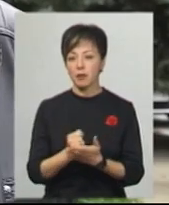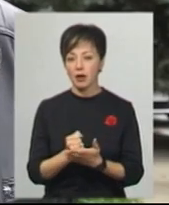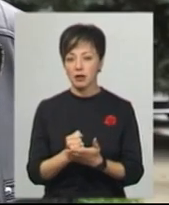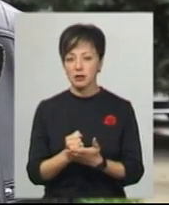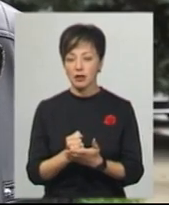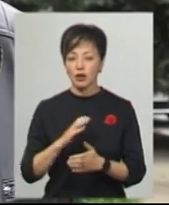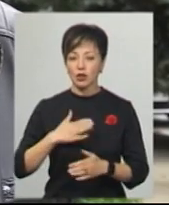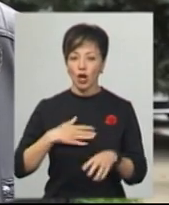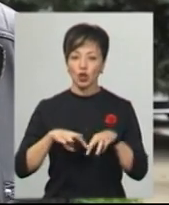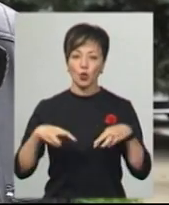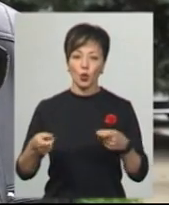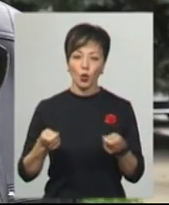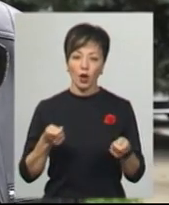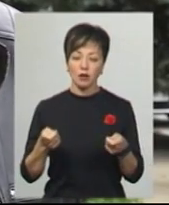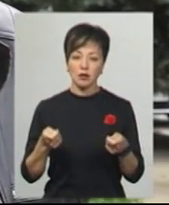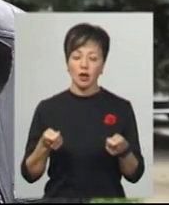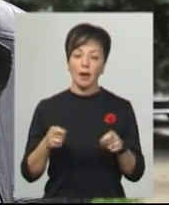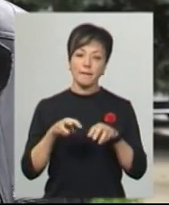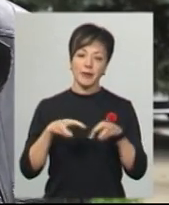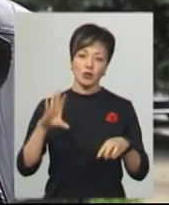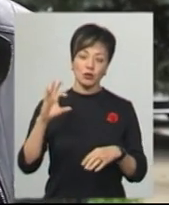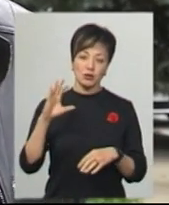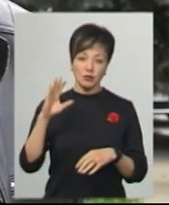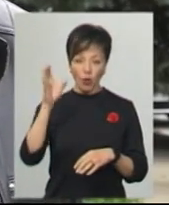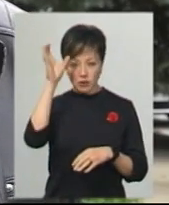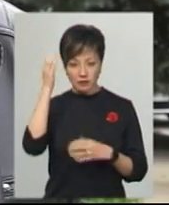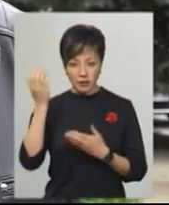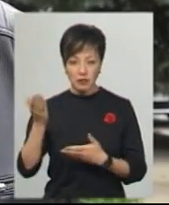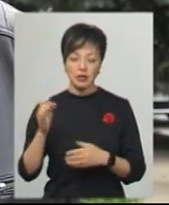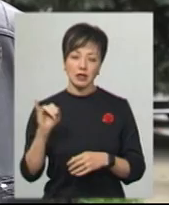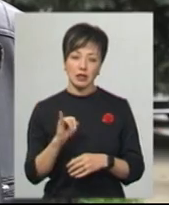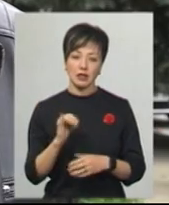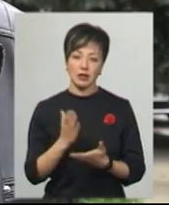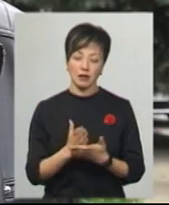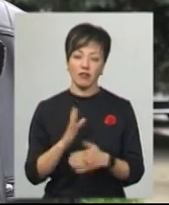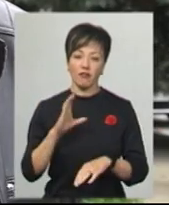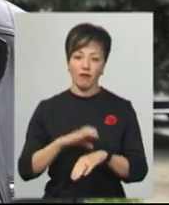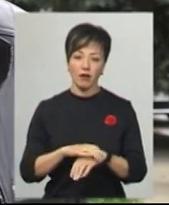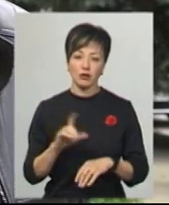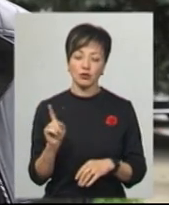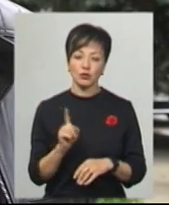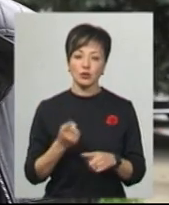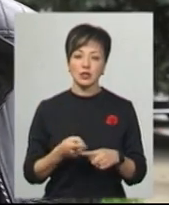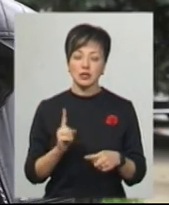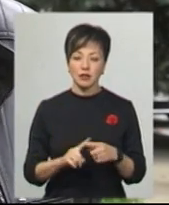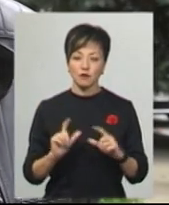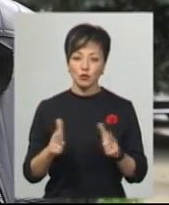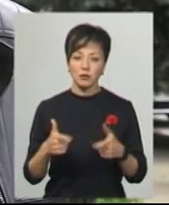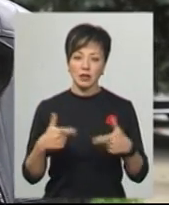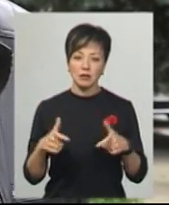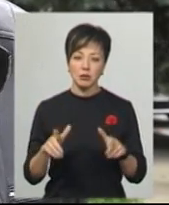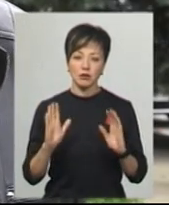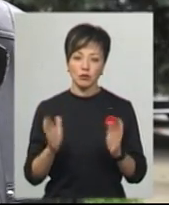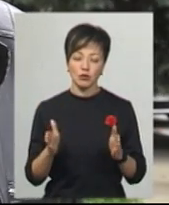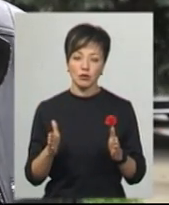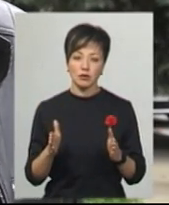наш уряд, відповідно, Міністерство освіти і науки. І очевидним є факт тому, що це вступні іспити будуть